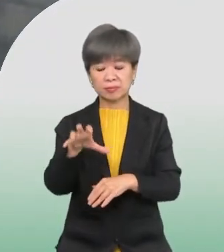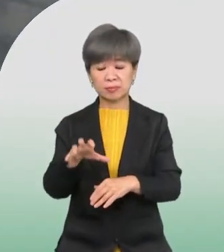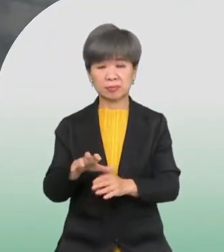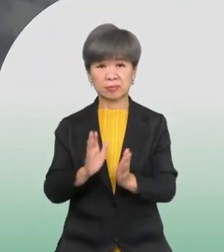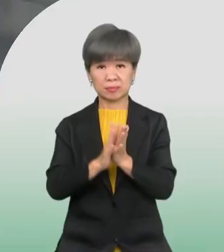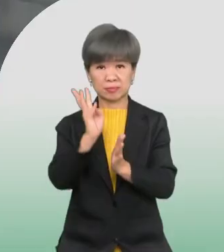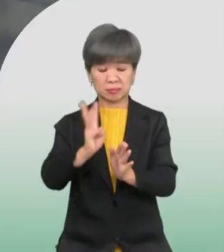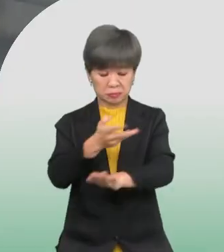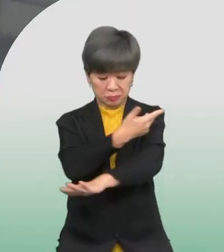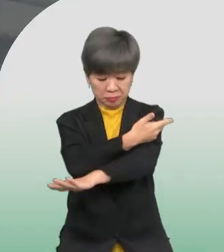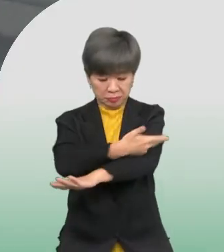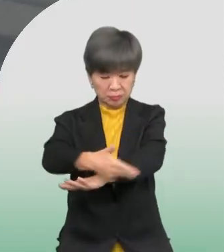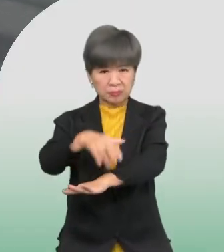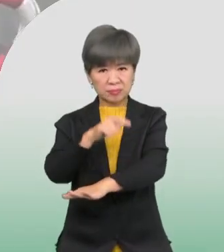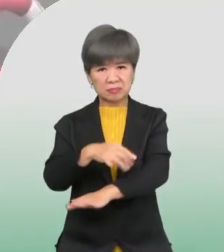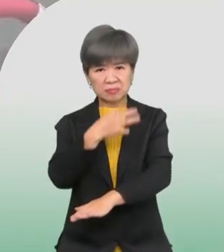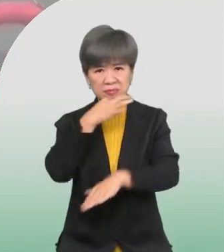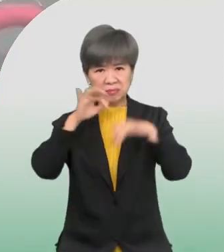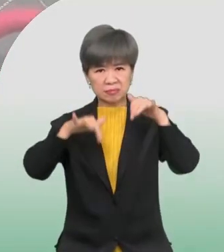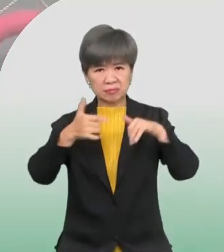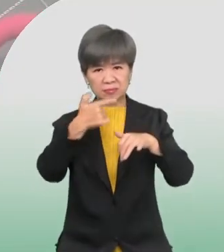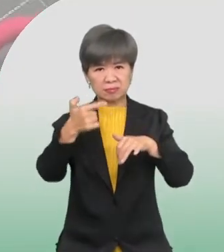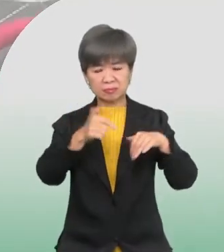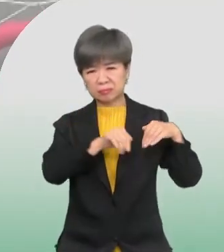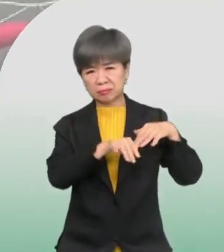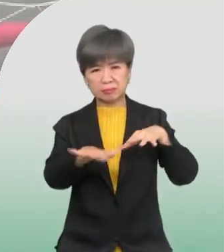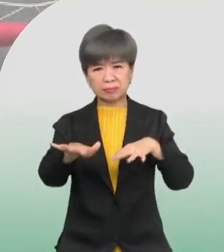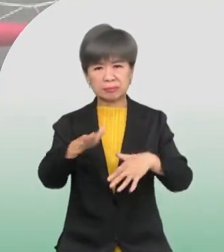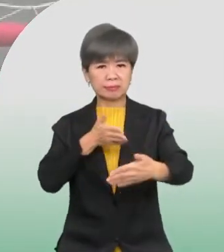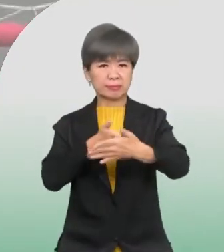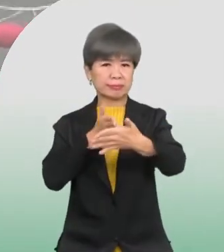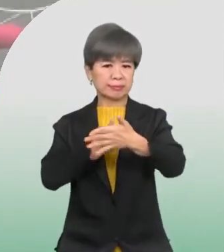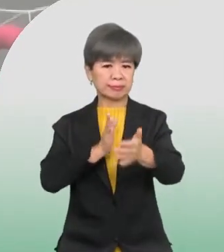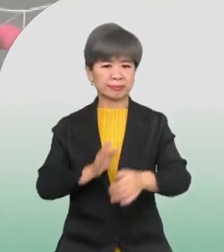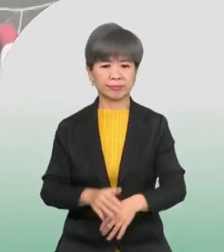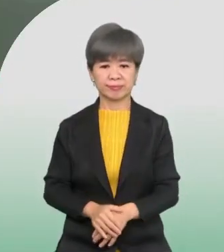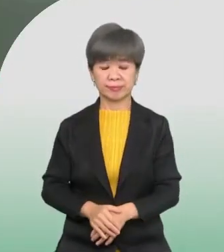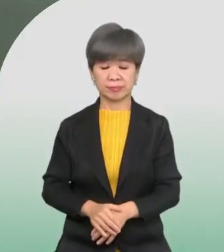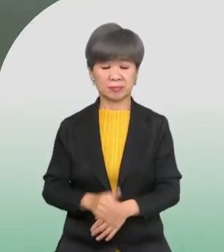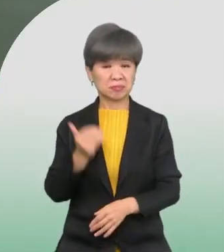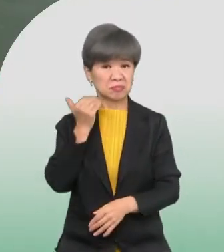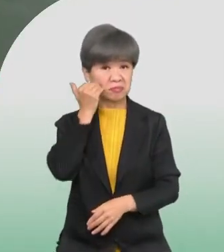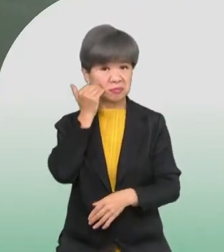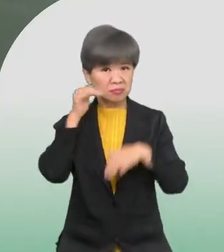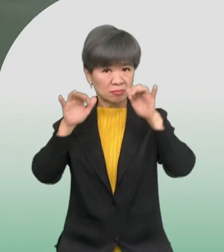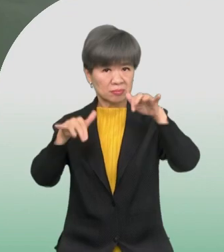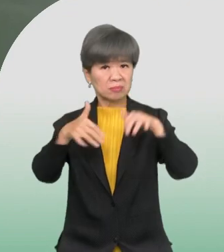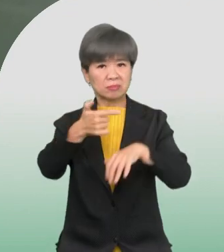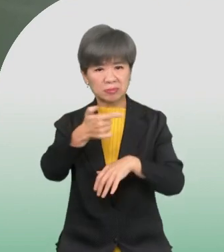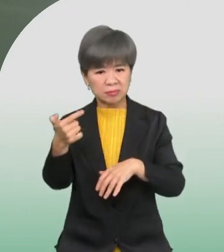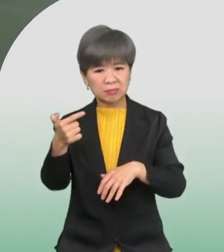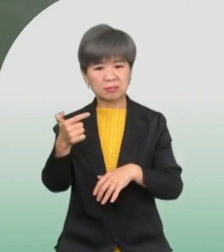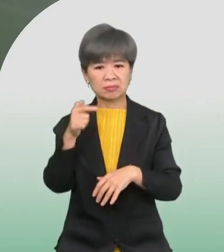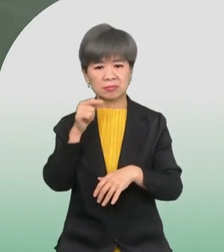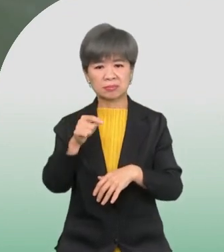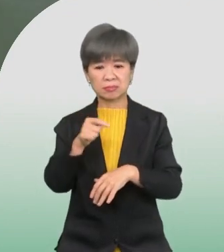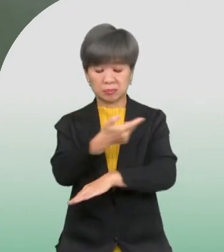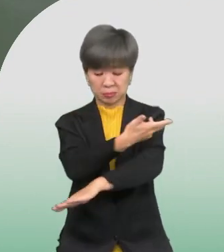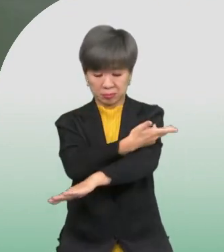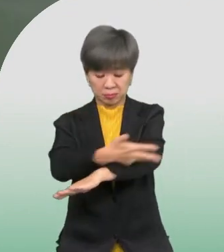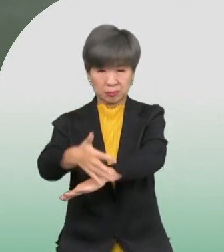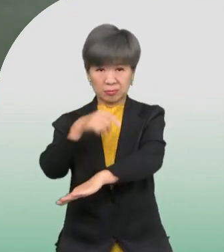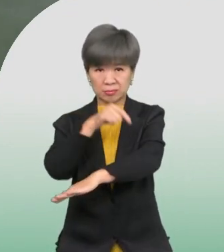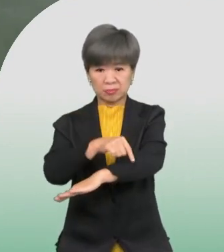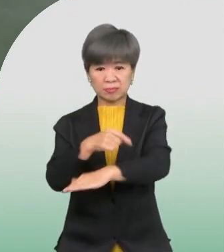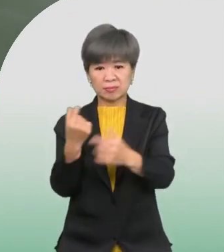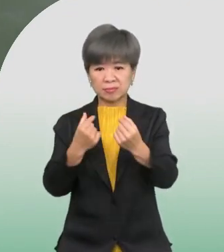排水系统，就讲落台台仪水排不利。 如果大的话，可能那个如果河道